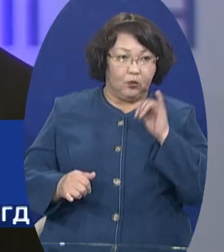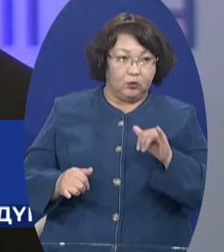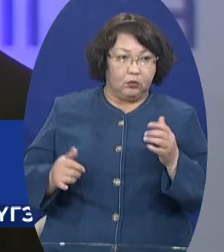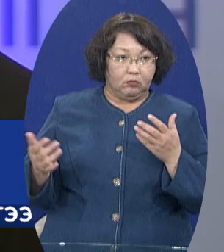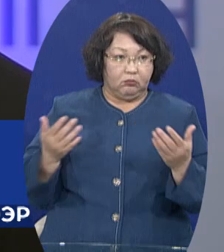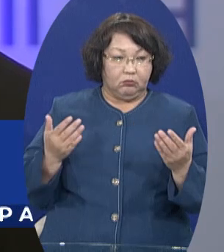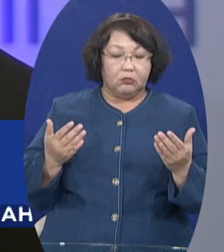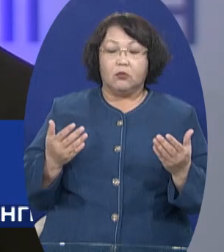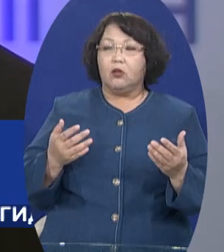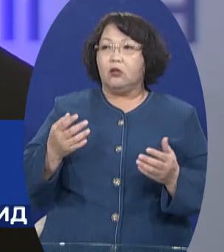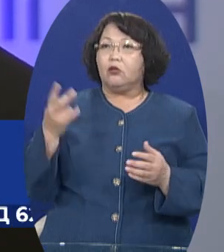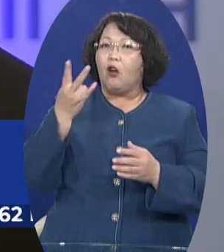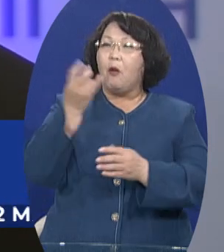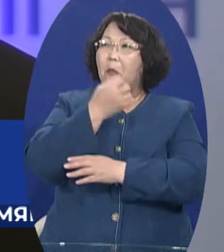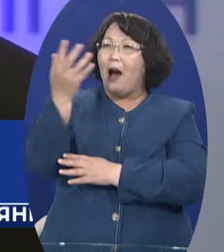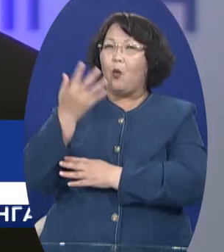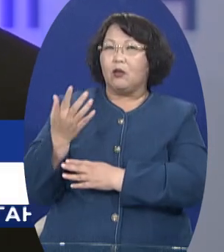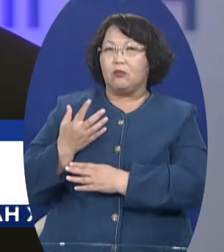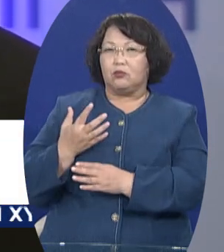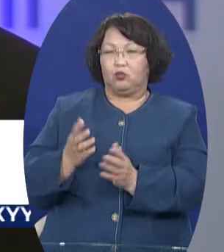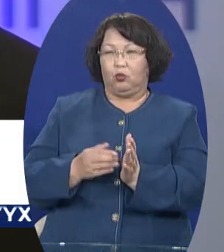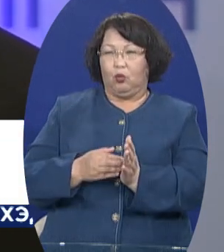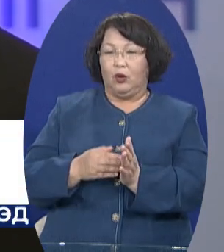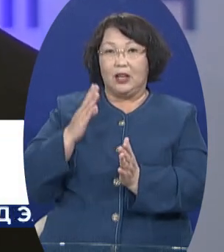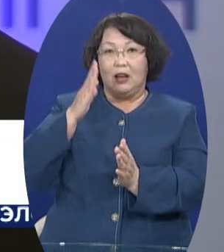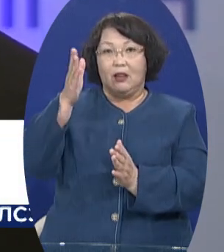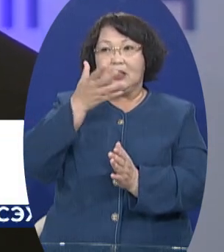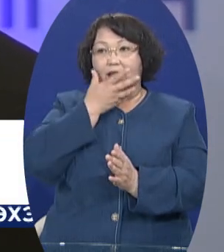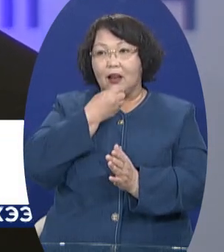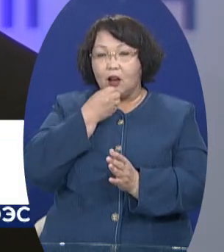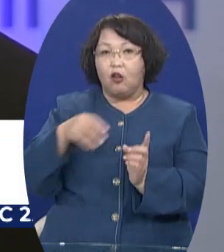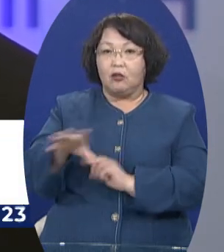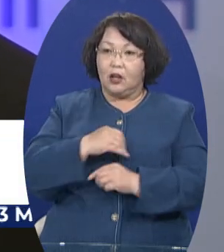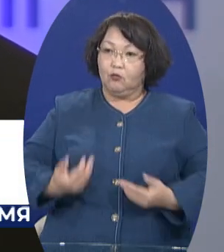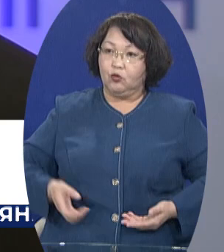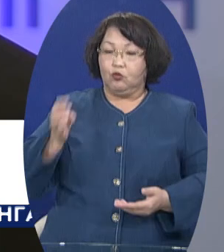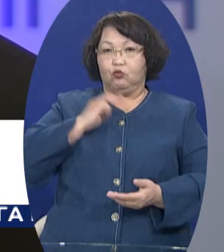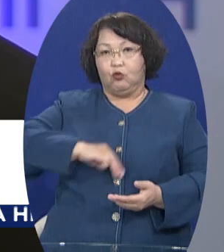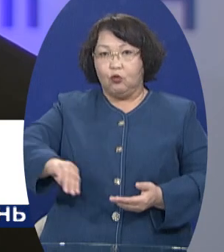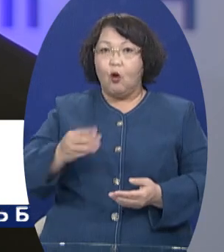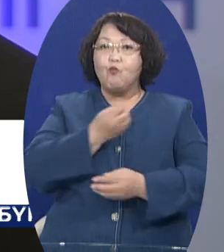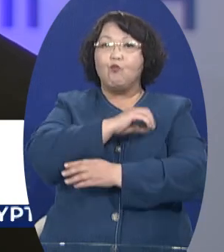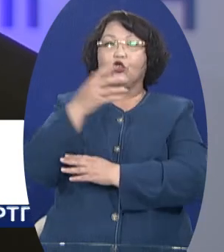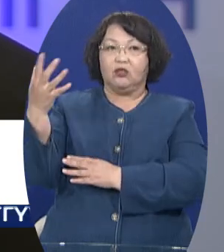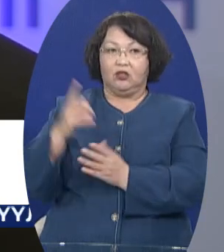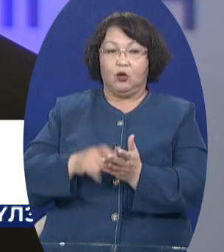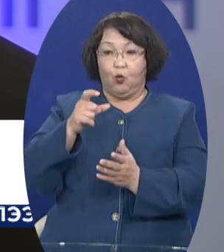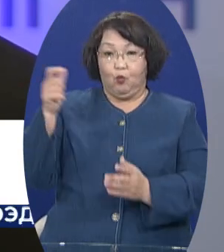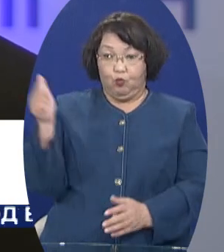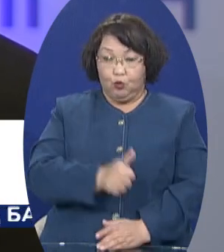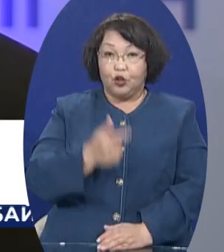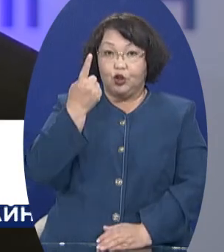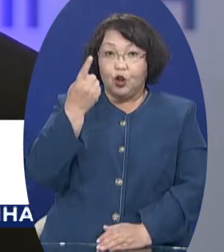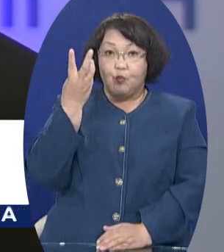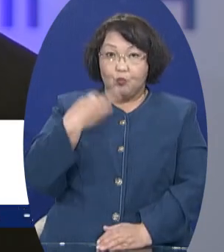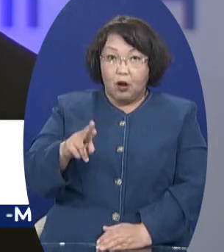санагдлаа. Тиймээс ирээдүйн хоочихоо төлөө мод их тарьж амьдрах таатай орчныг бүрдүүлээсэ гэж хүсэж байна. Хүн бүр нэг мод тарихад уур амьсгалын